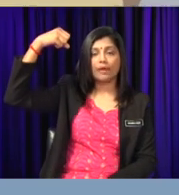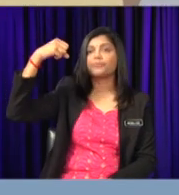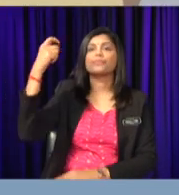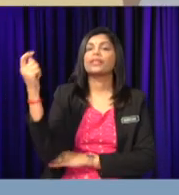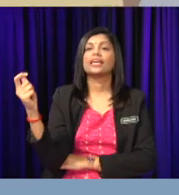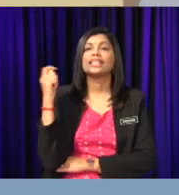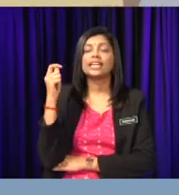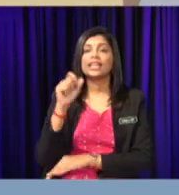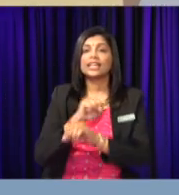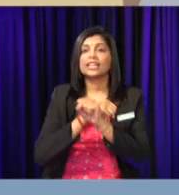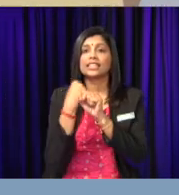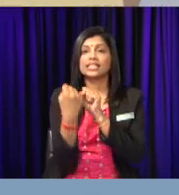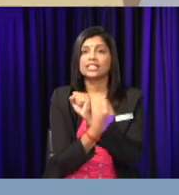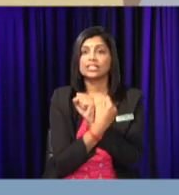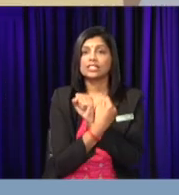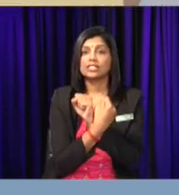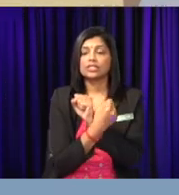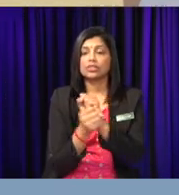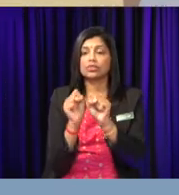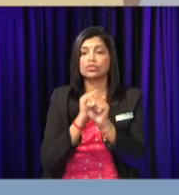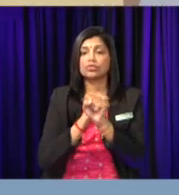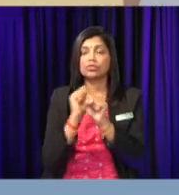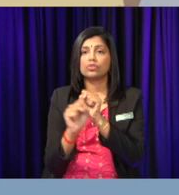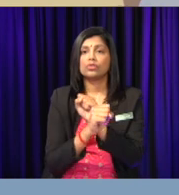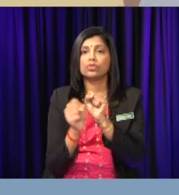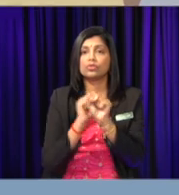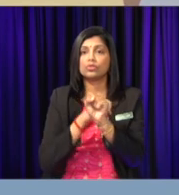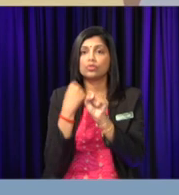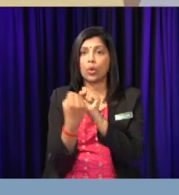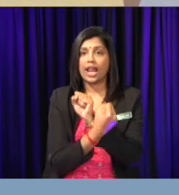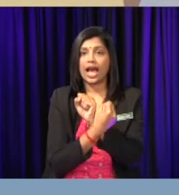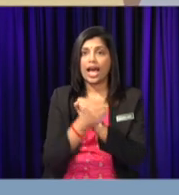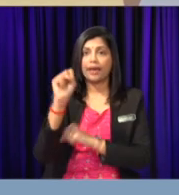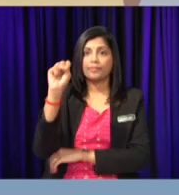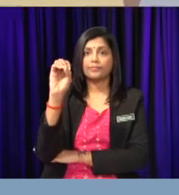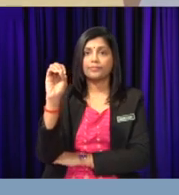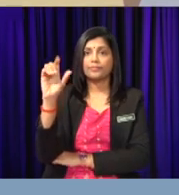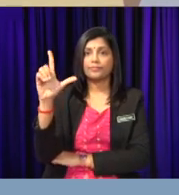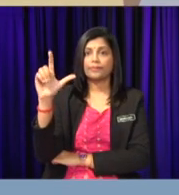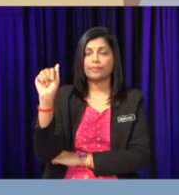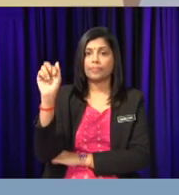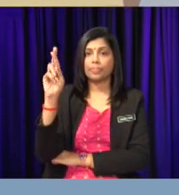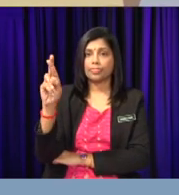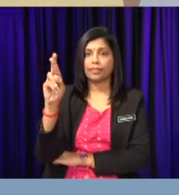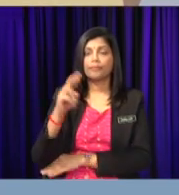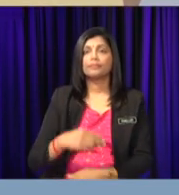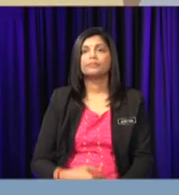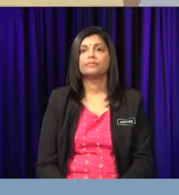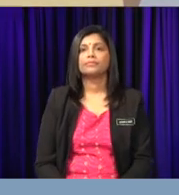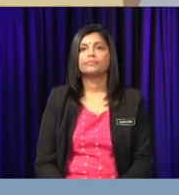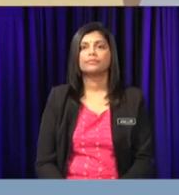Adam memilih untuk menggariskan perkataan tenaga solar ada lagi tak yang lain